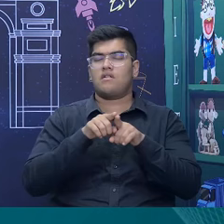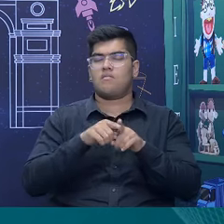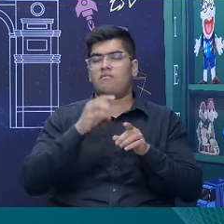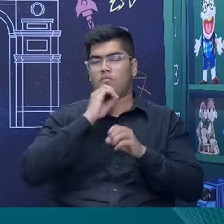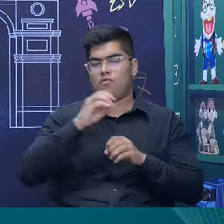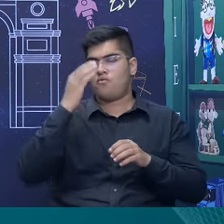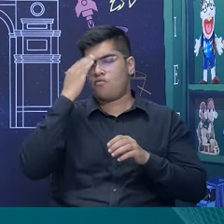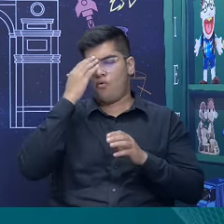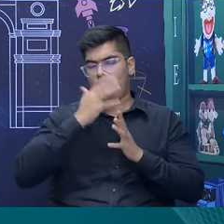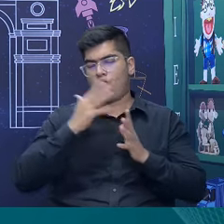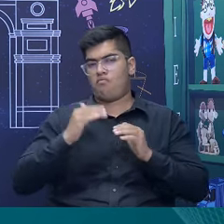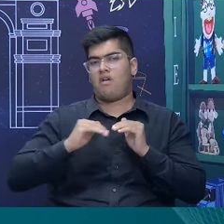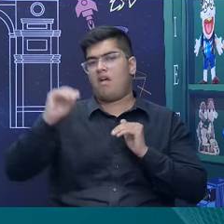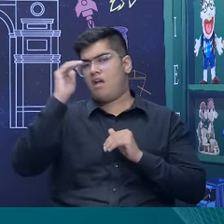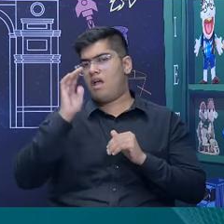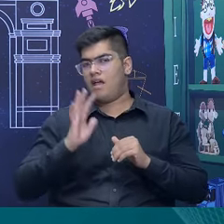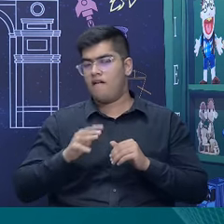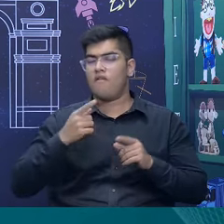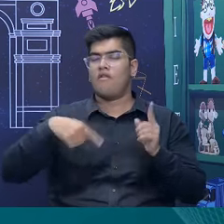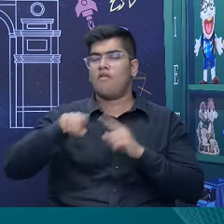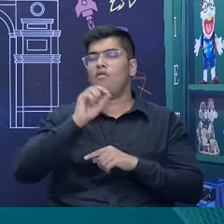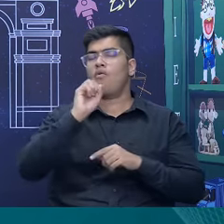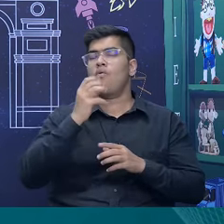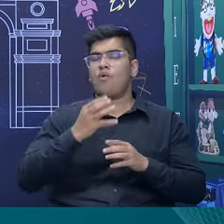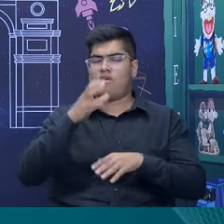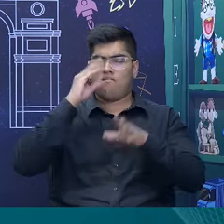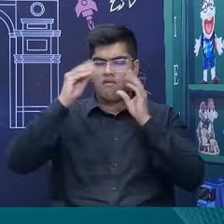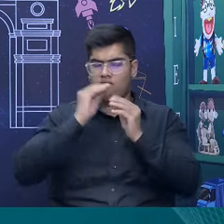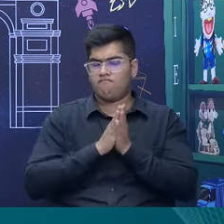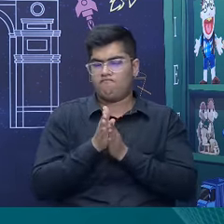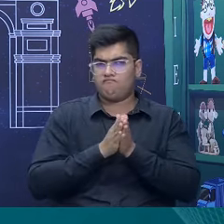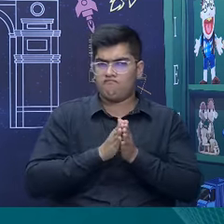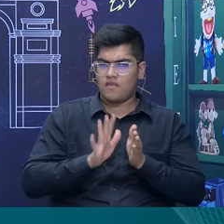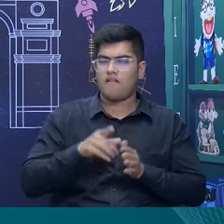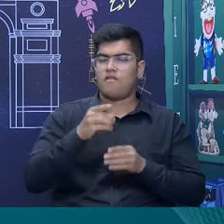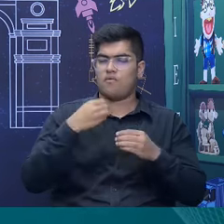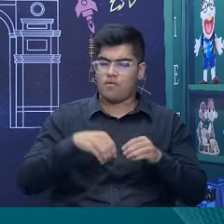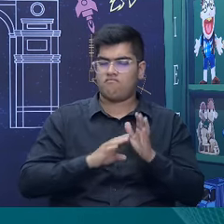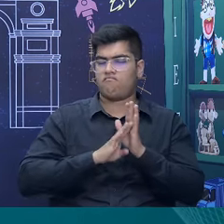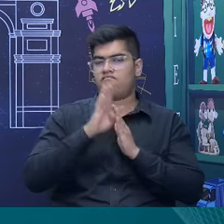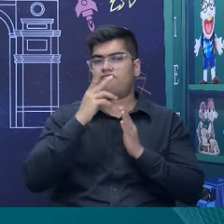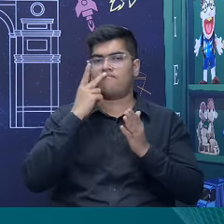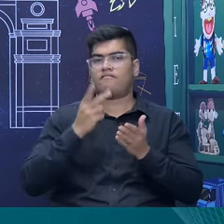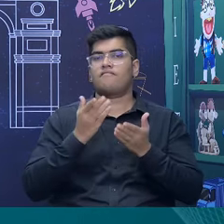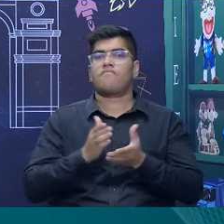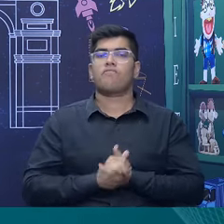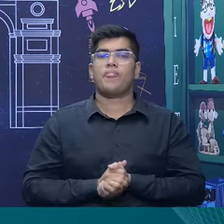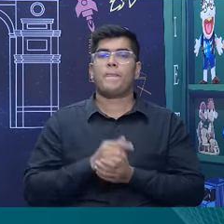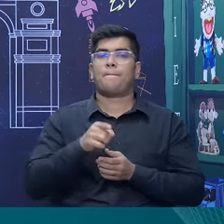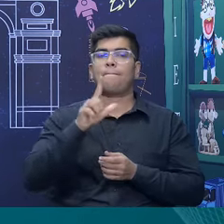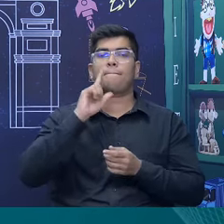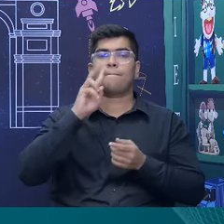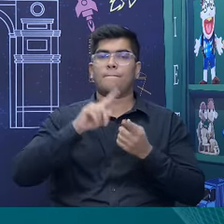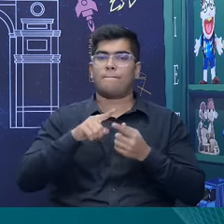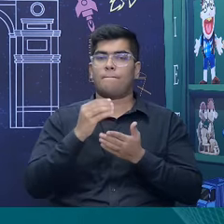हुए होंगे आपकी जो ज्ञान की क्षमता है जो ज्ञान में वृद्धि करने के लिए आप हमसे जुड़ते हैं वह यूं ही जुड़ते रहे इस लाइव इंटरेक्ट